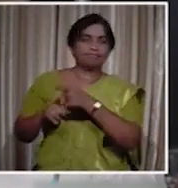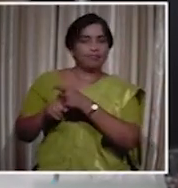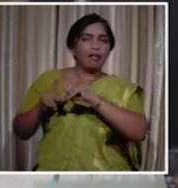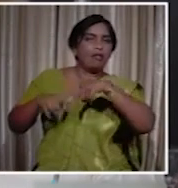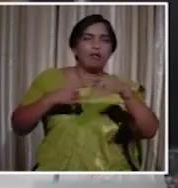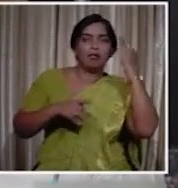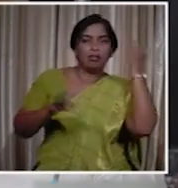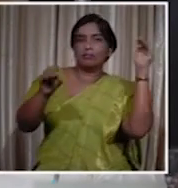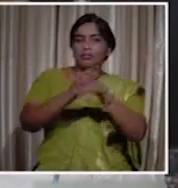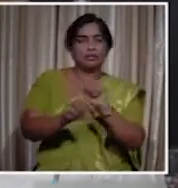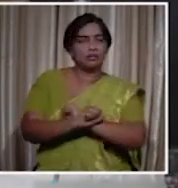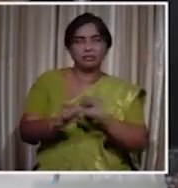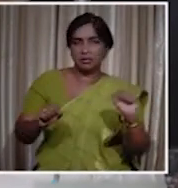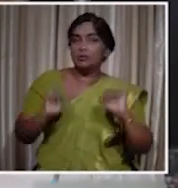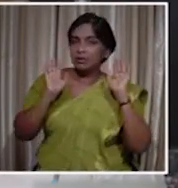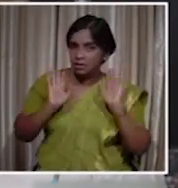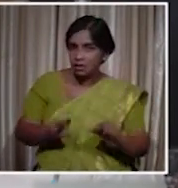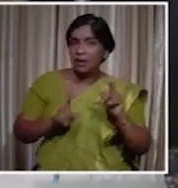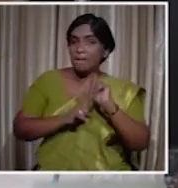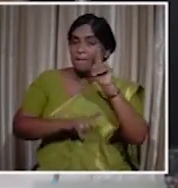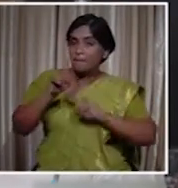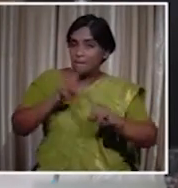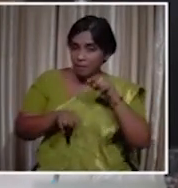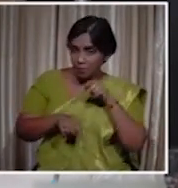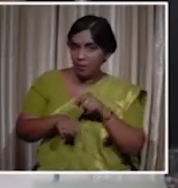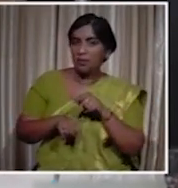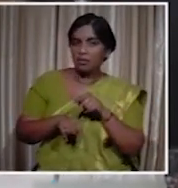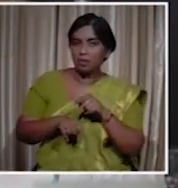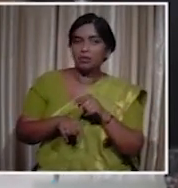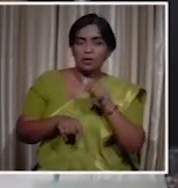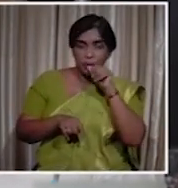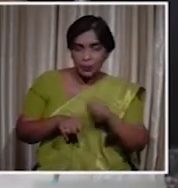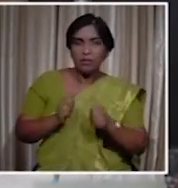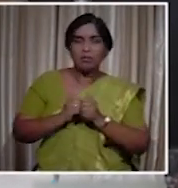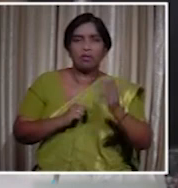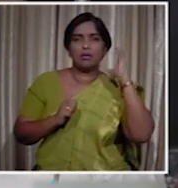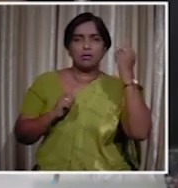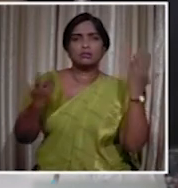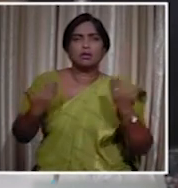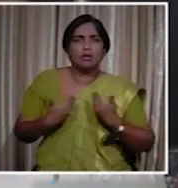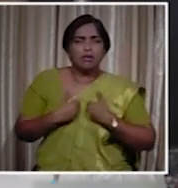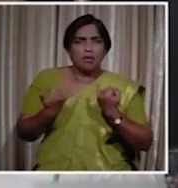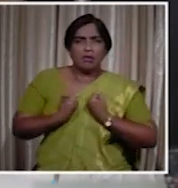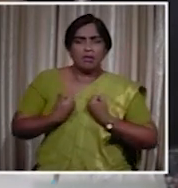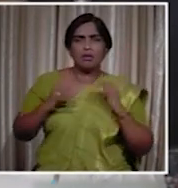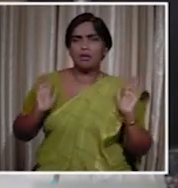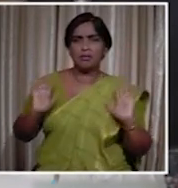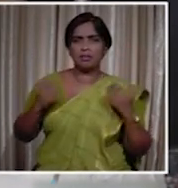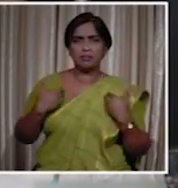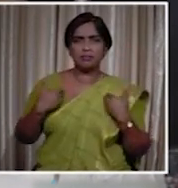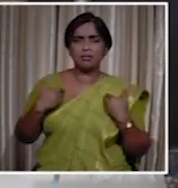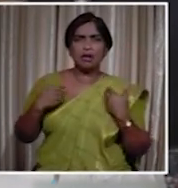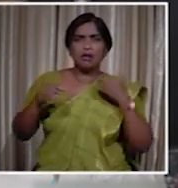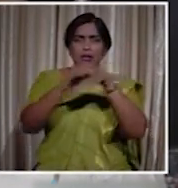වලට ඇවිල්ලා නැහැ. කෙසේ හෝ මේ සභාවේ ගියානුවට ඒක ඉෂ්ට වුණේ නැහැ. ඉතින් ඒකට මට දොස් කියන්න එපා. මම මේ